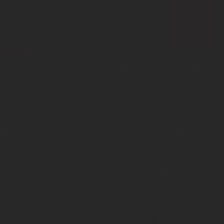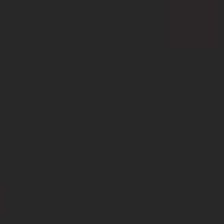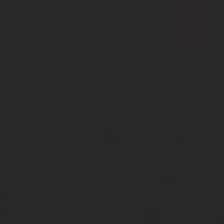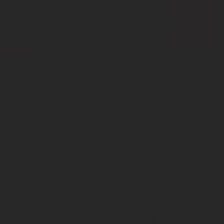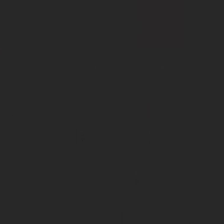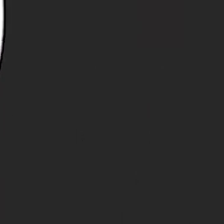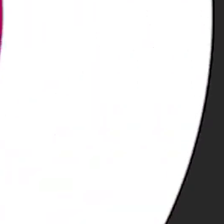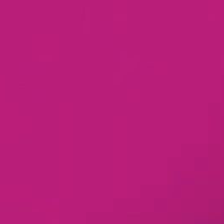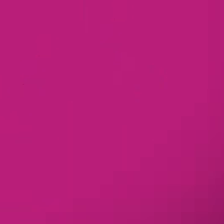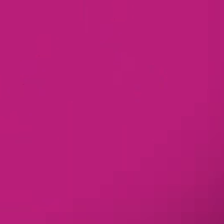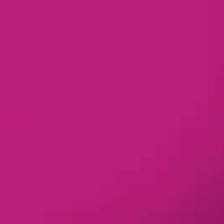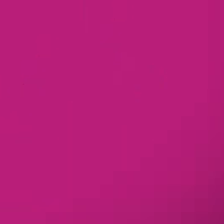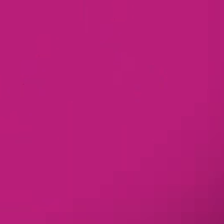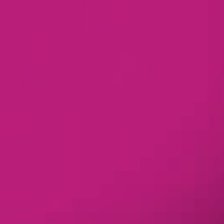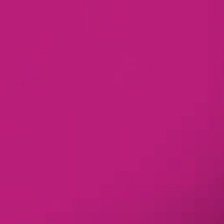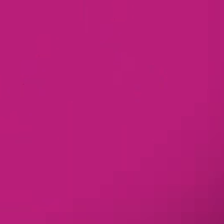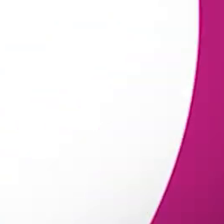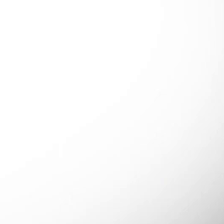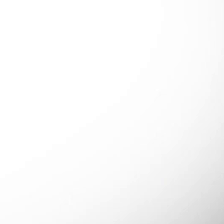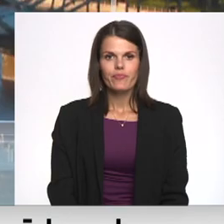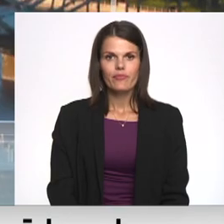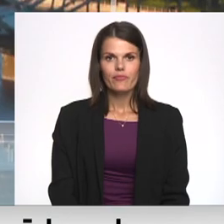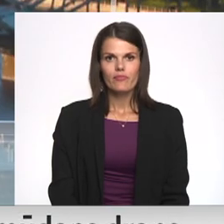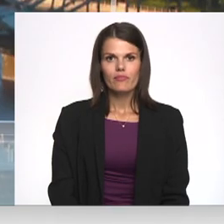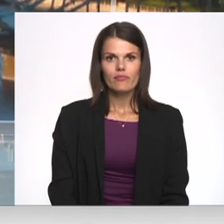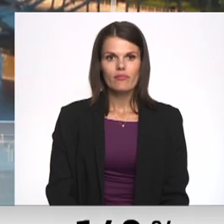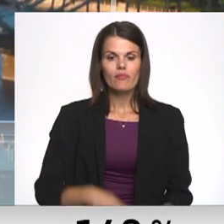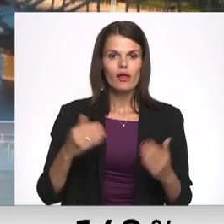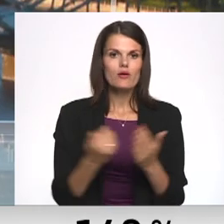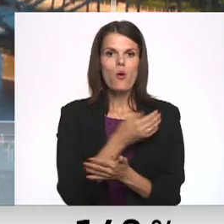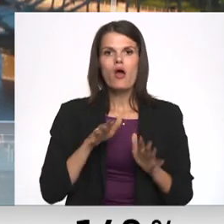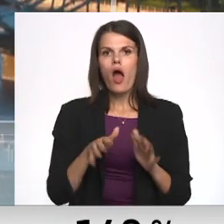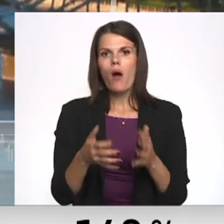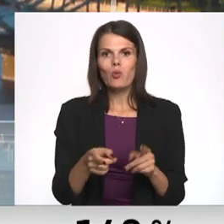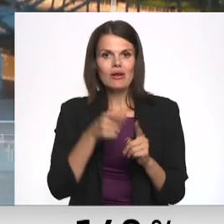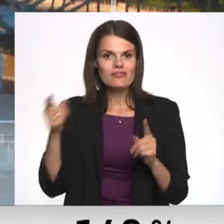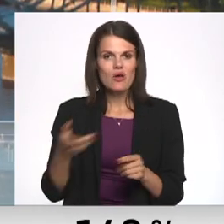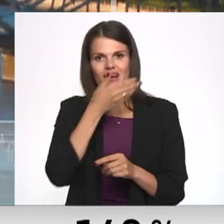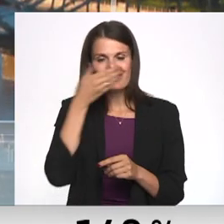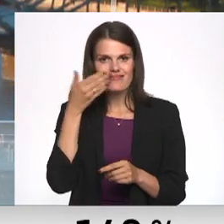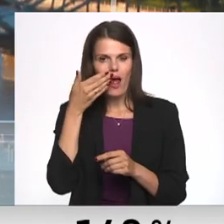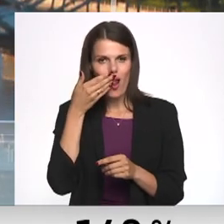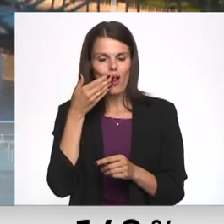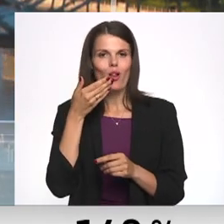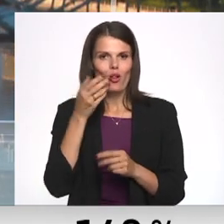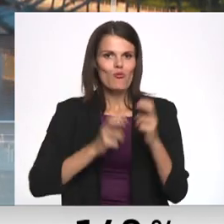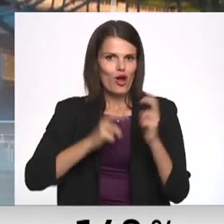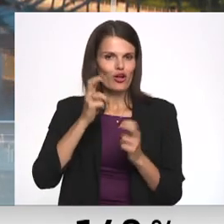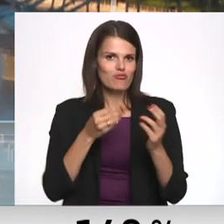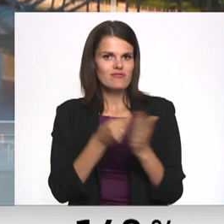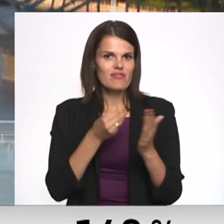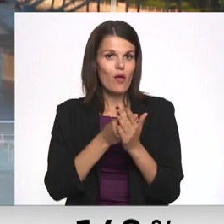Re, viss ēters ir te! Jaunajā apkuras sezonā siltuma enerģijas ražošanas tarifs